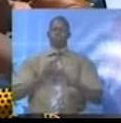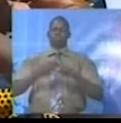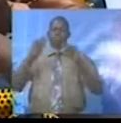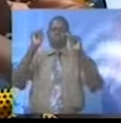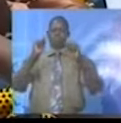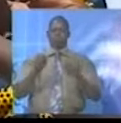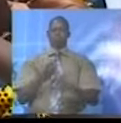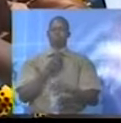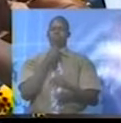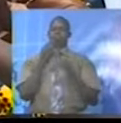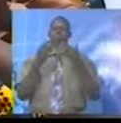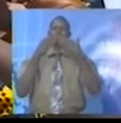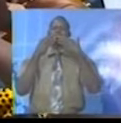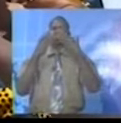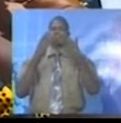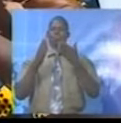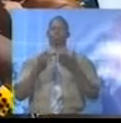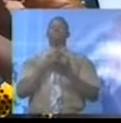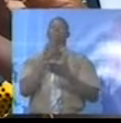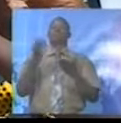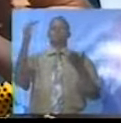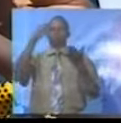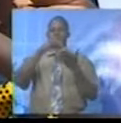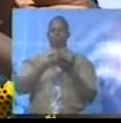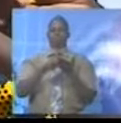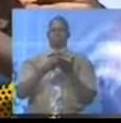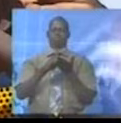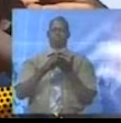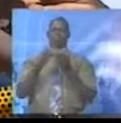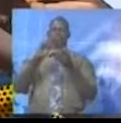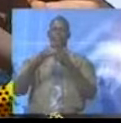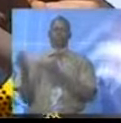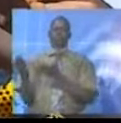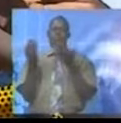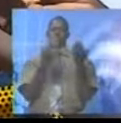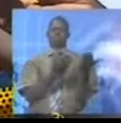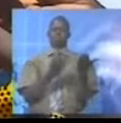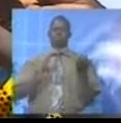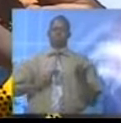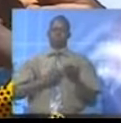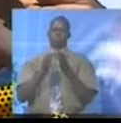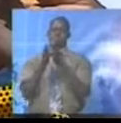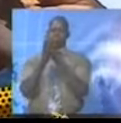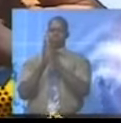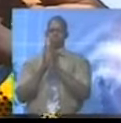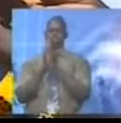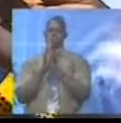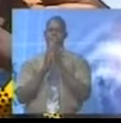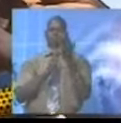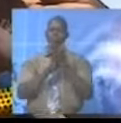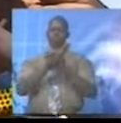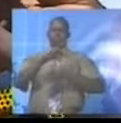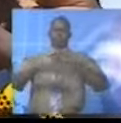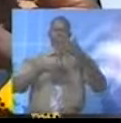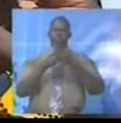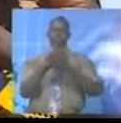les remercier et les relancer encore à apporter nos doléances partout